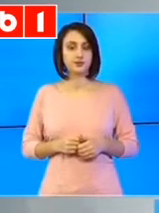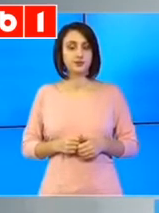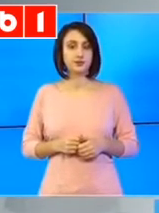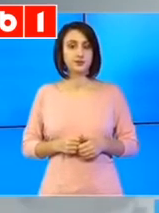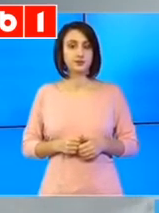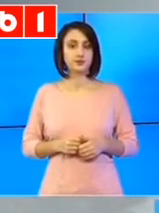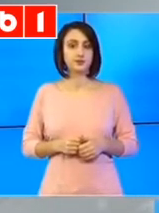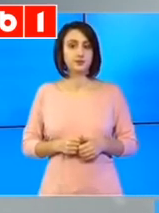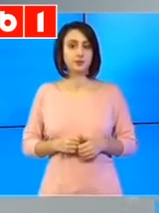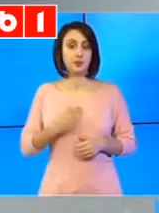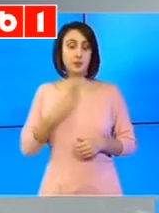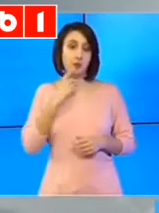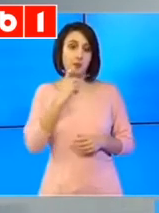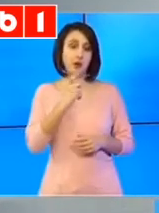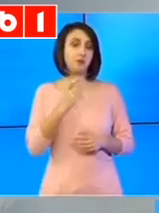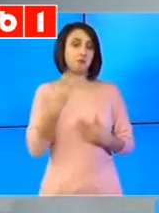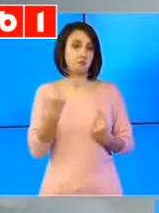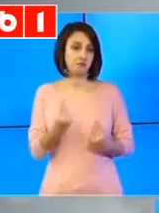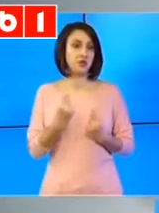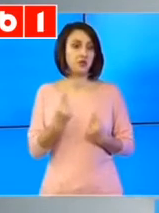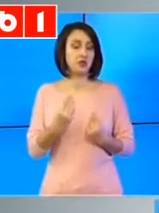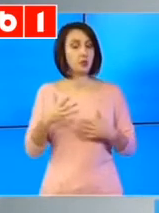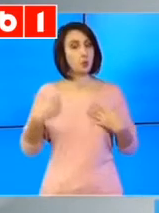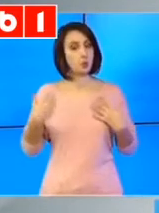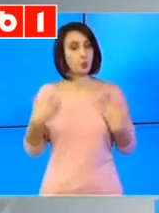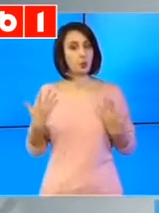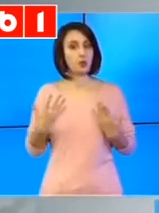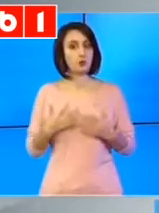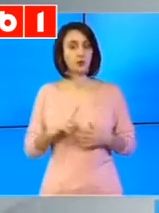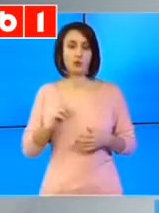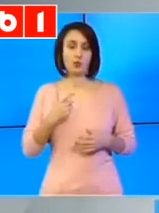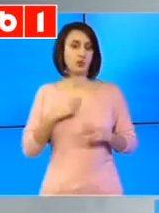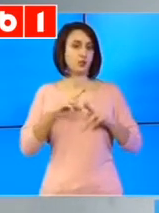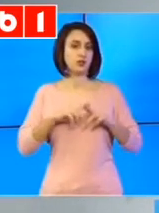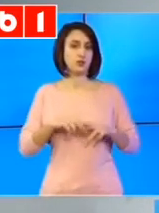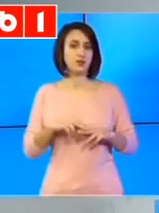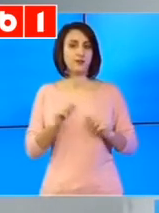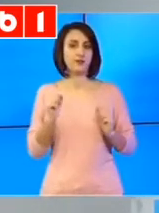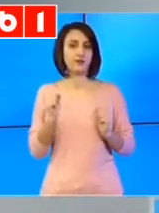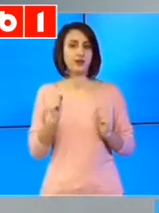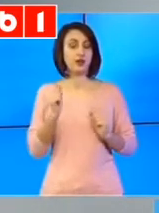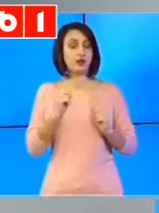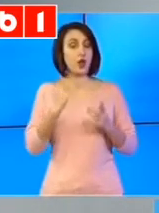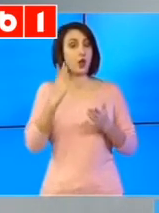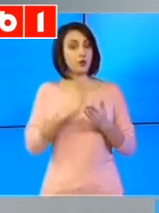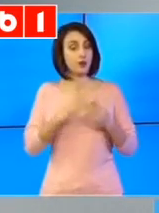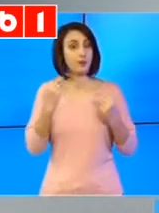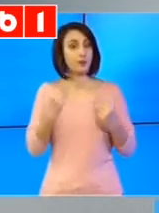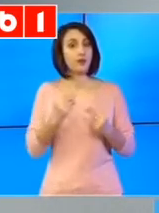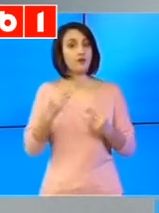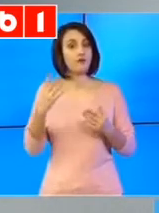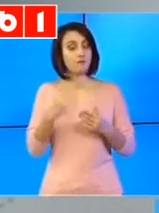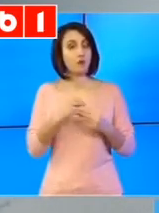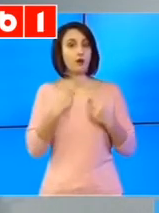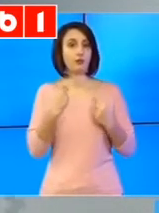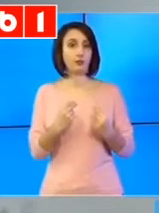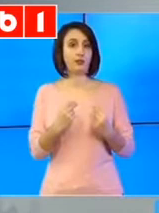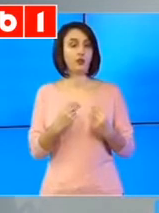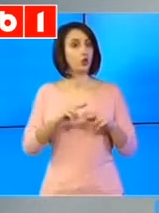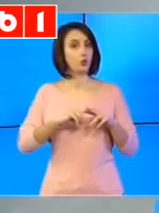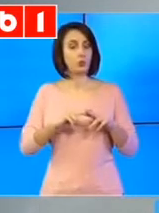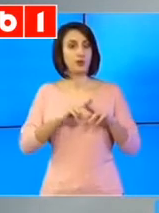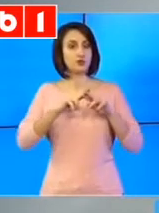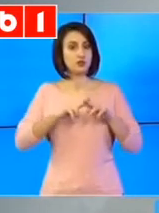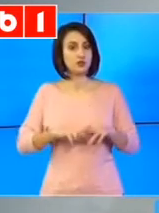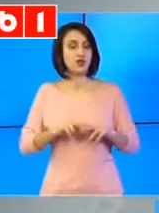Ne pare bine că ne mutăm înăuntru, că nu putem să mai stăm, nu mai rezistăm. Dacă a luat hotărârea asta, foarte bine că a luat. Cum ați